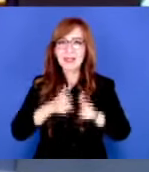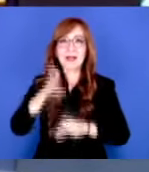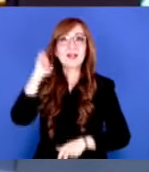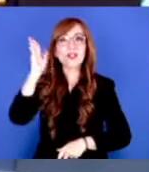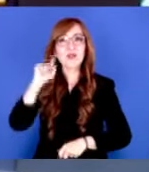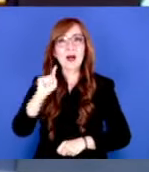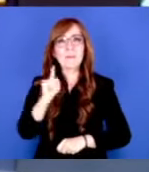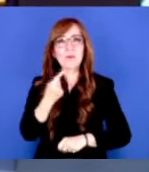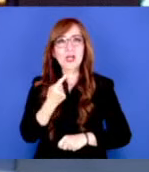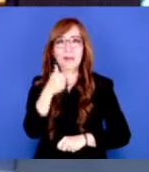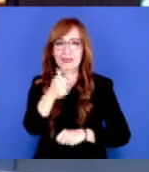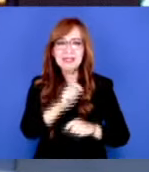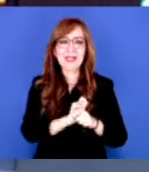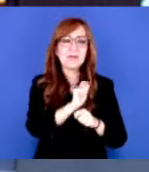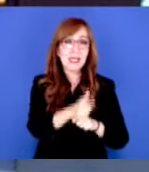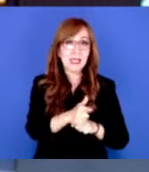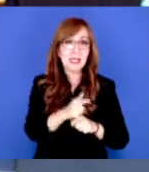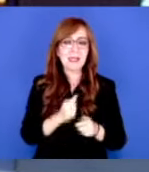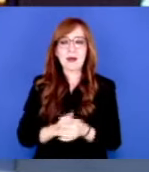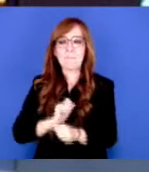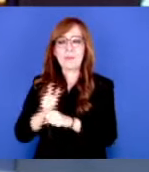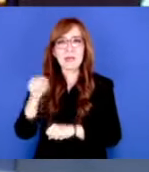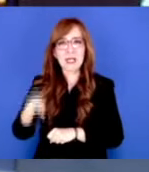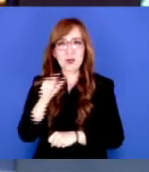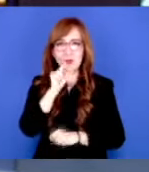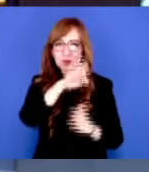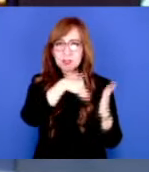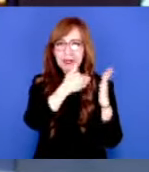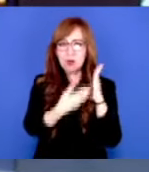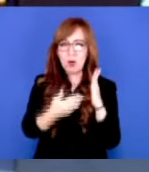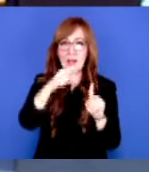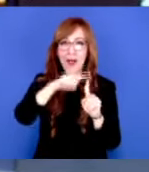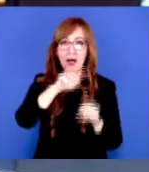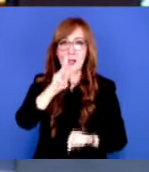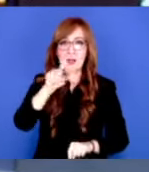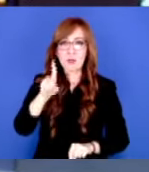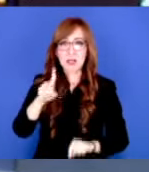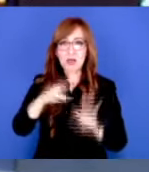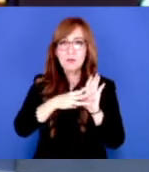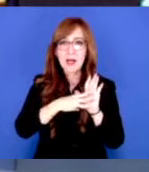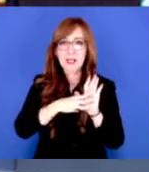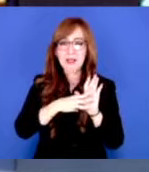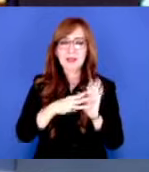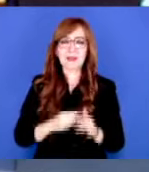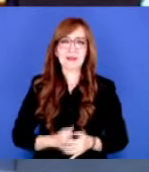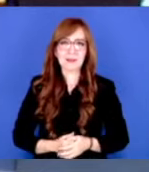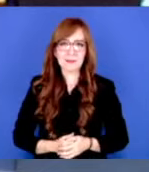kemarin pembelian ya pembelian tiket ini untuk jadwal keberangkatan jarak jauh Pada 31 Maret atau h-10